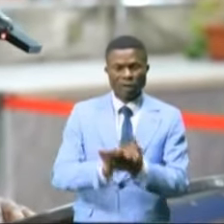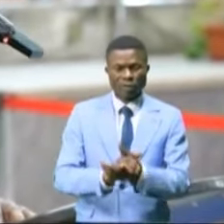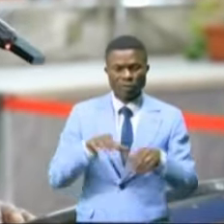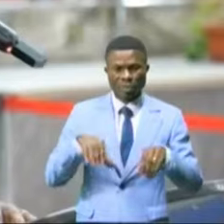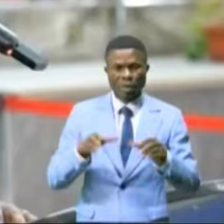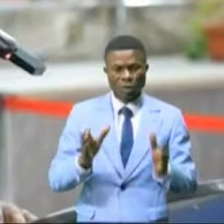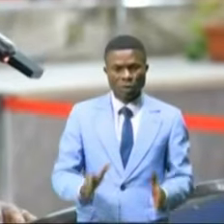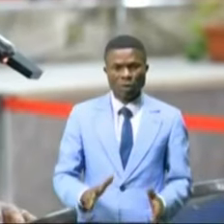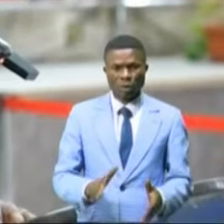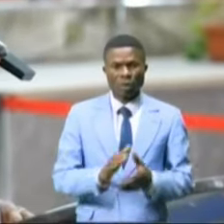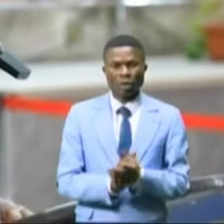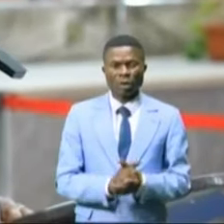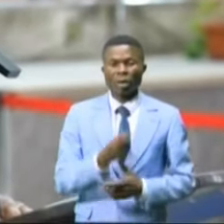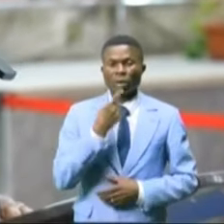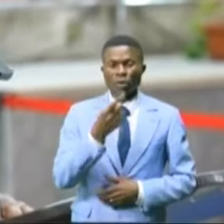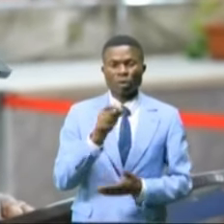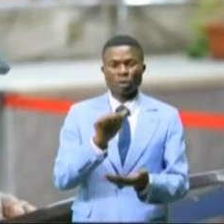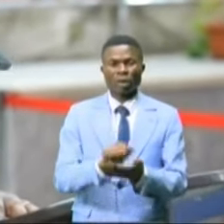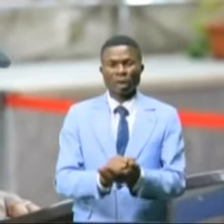Comme le dit si bien,